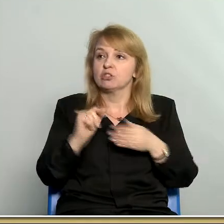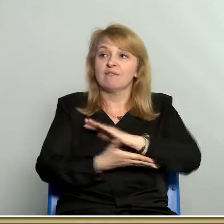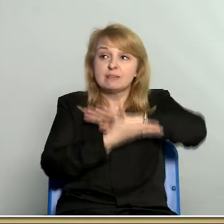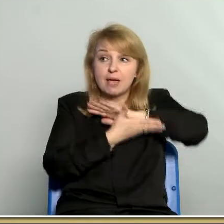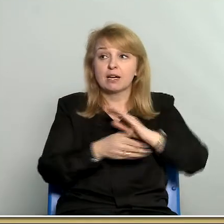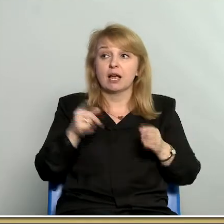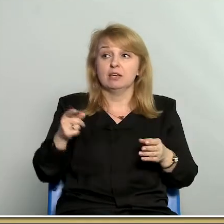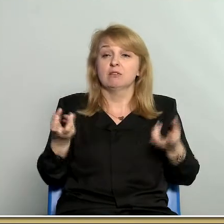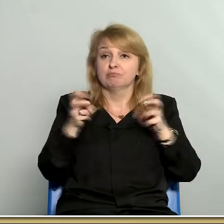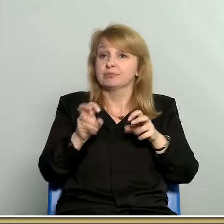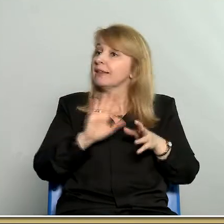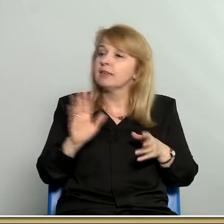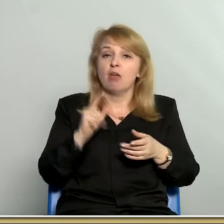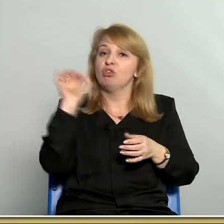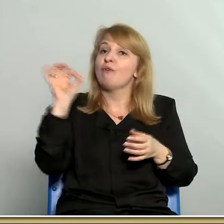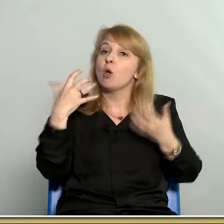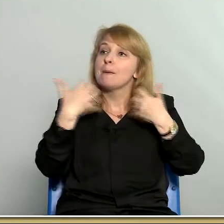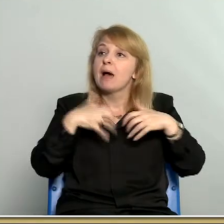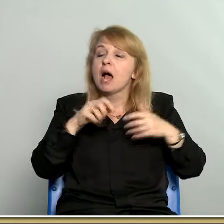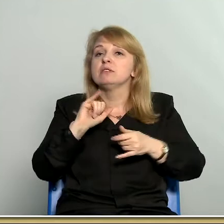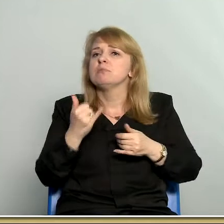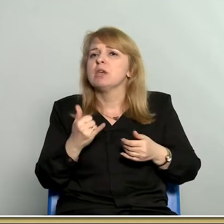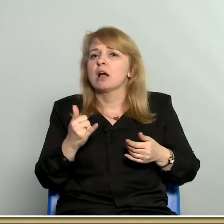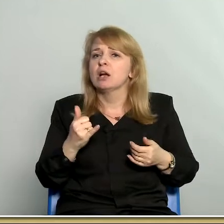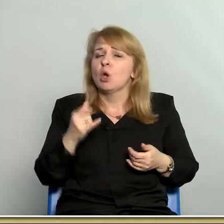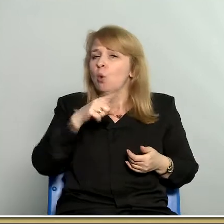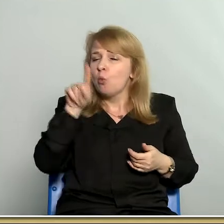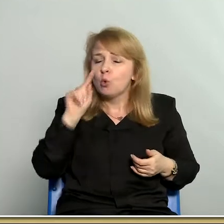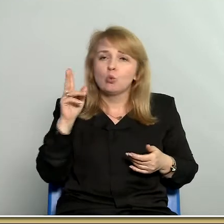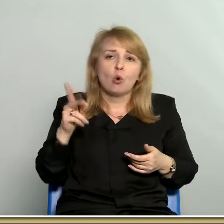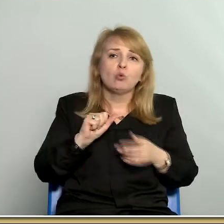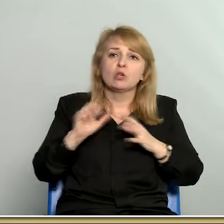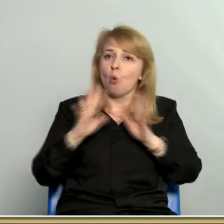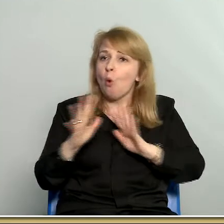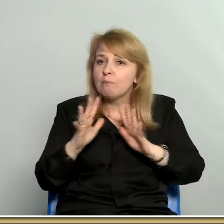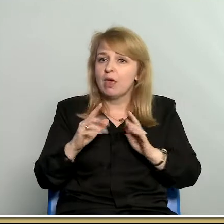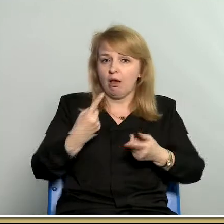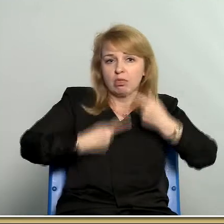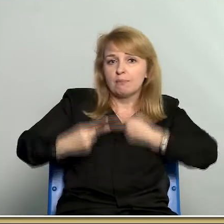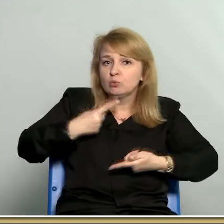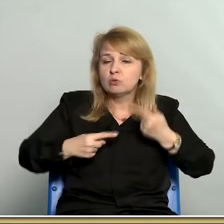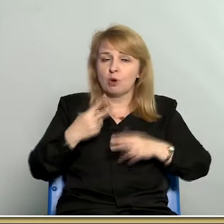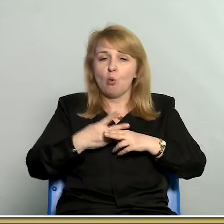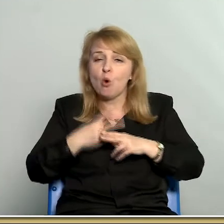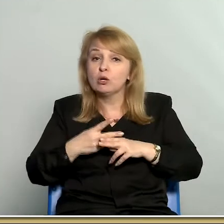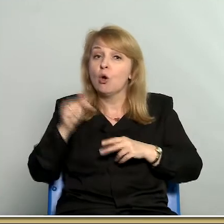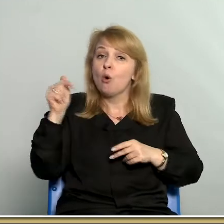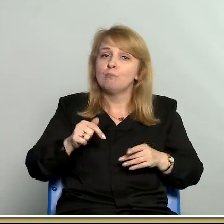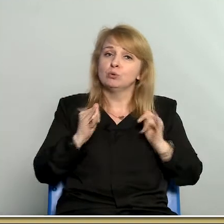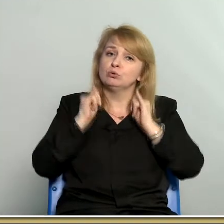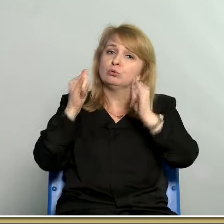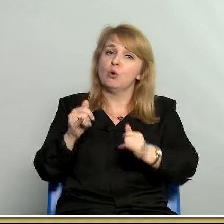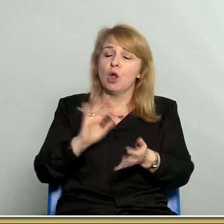wspieranie mechanizmów i odciążanie osób, które opiekują się osobami zależnymi, niepełnosprawnymi czy